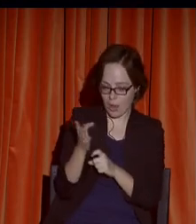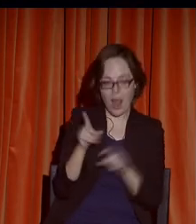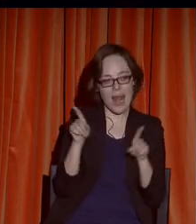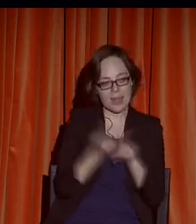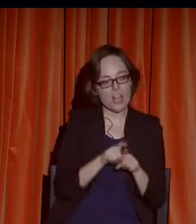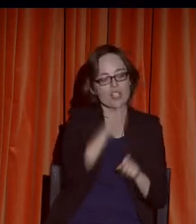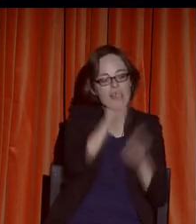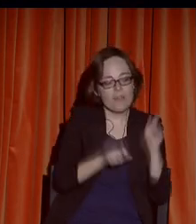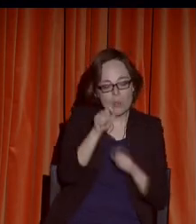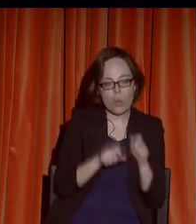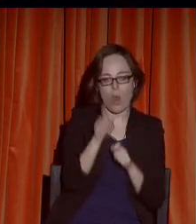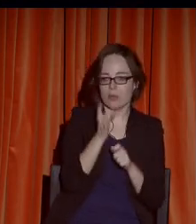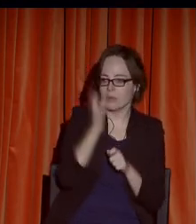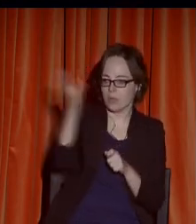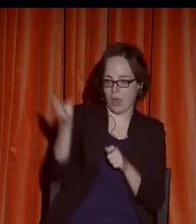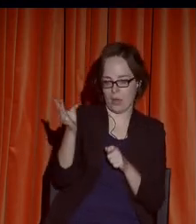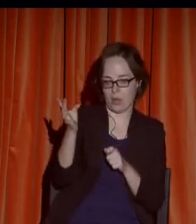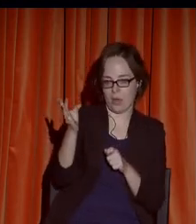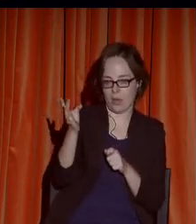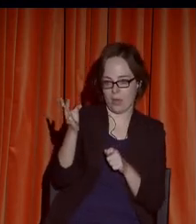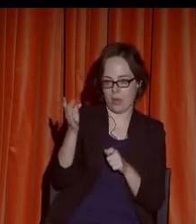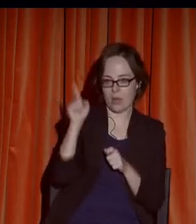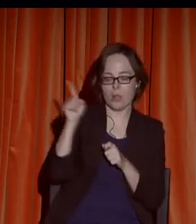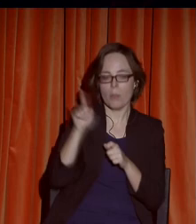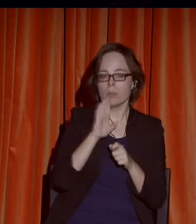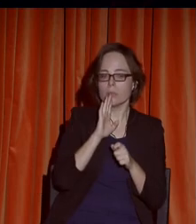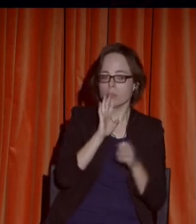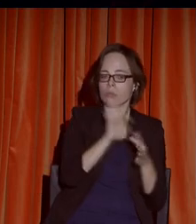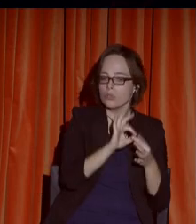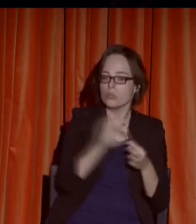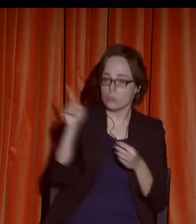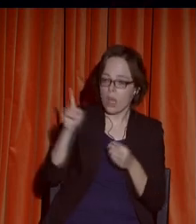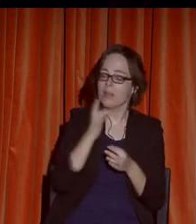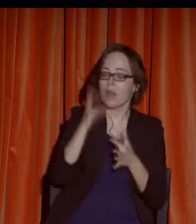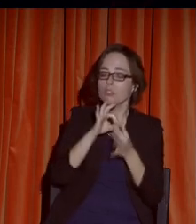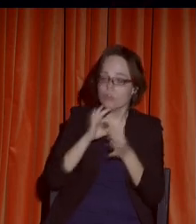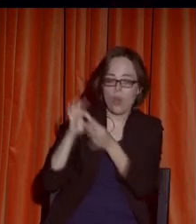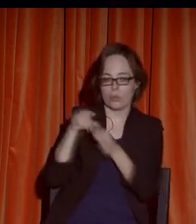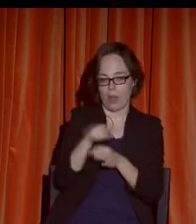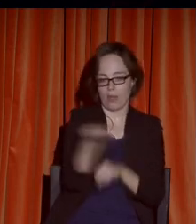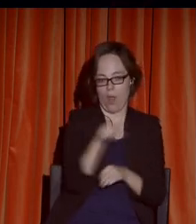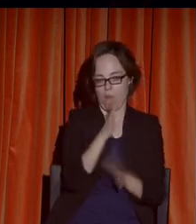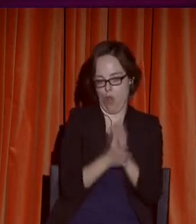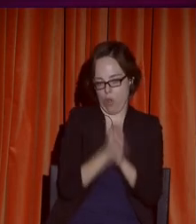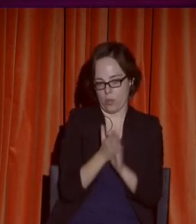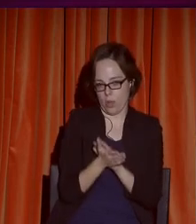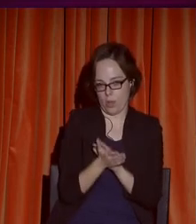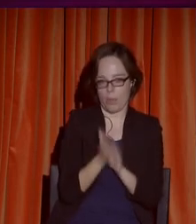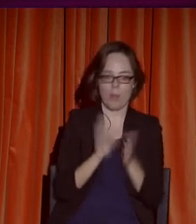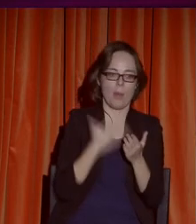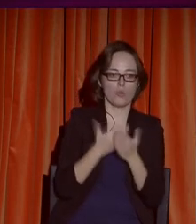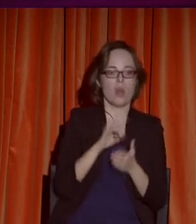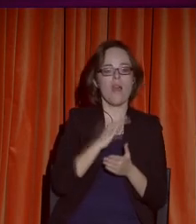skarg indywidualnych kierowanych do Trybunału w związku, jako konsekwencja tego konfliktu, w związku z utratą